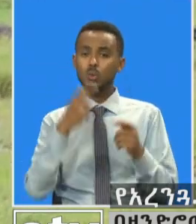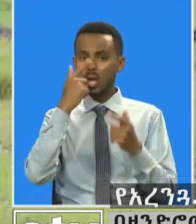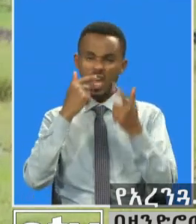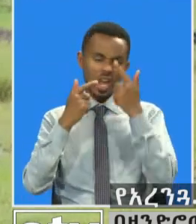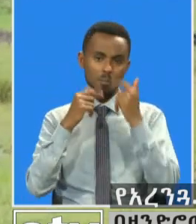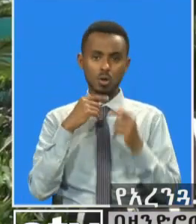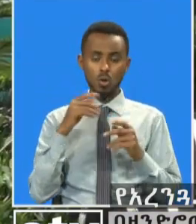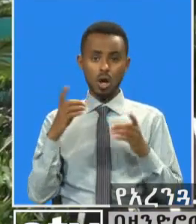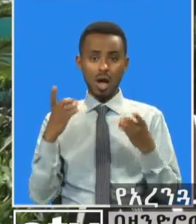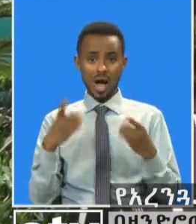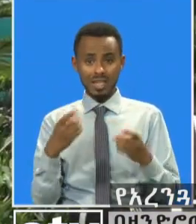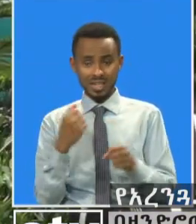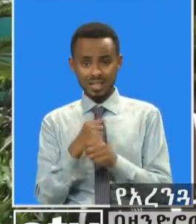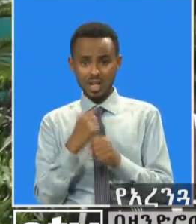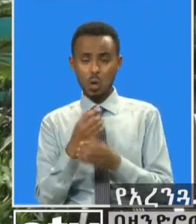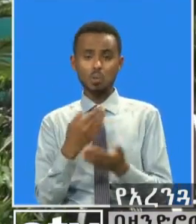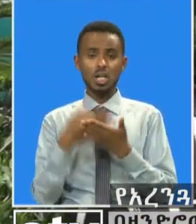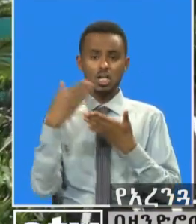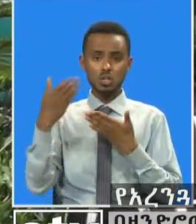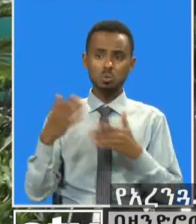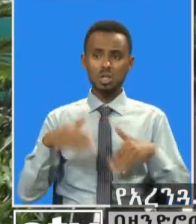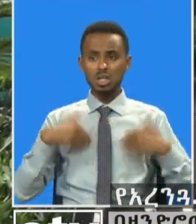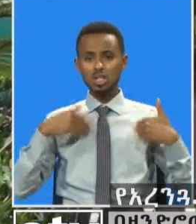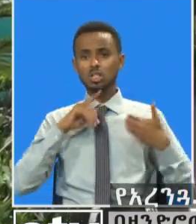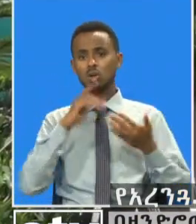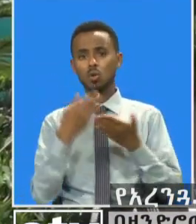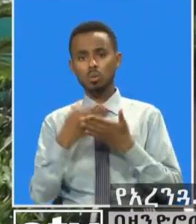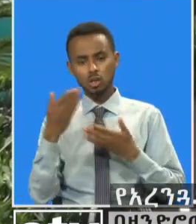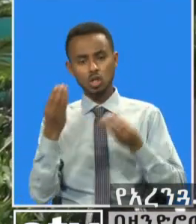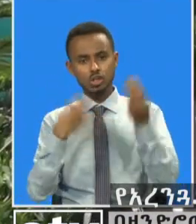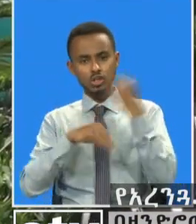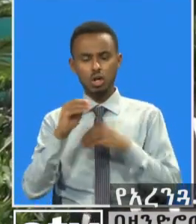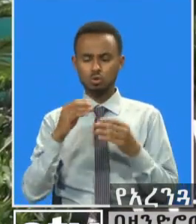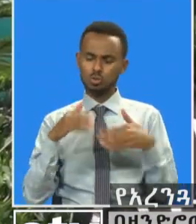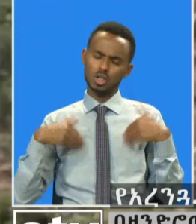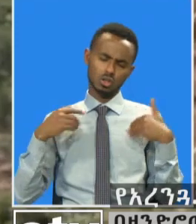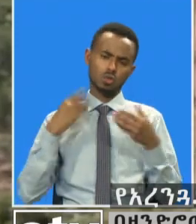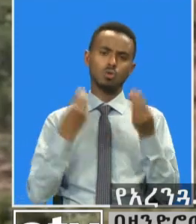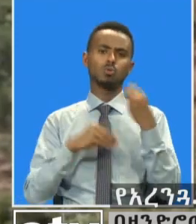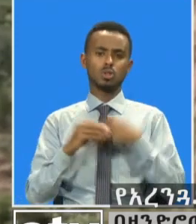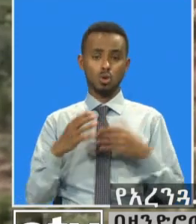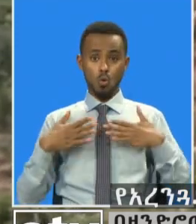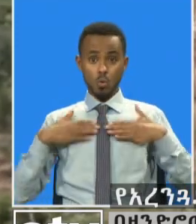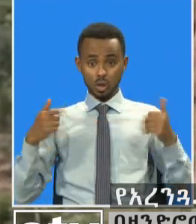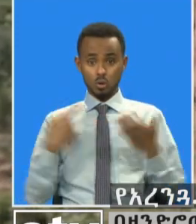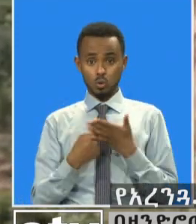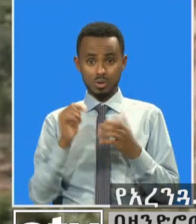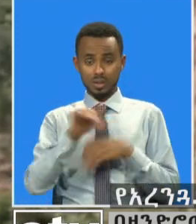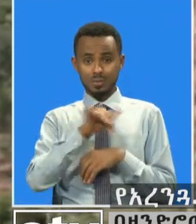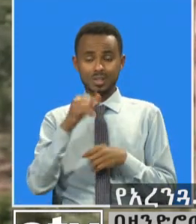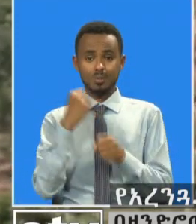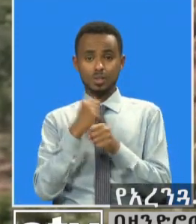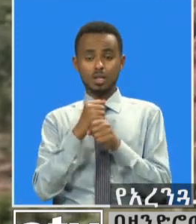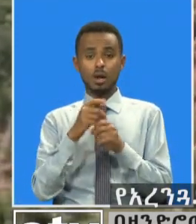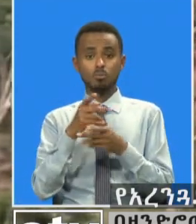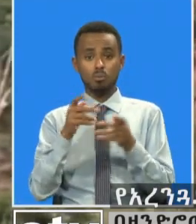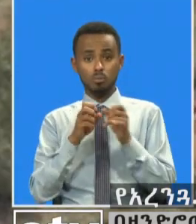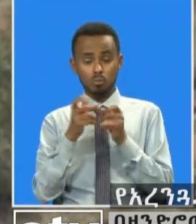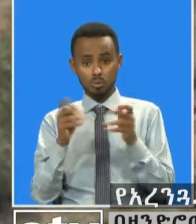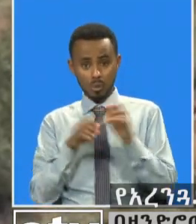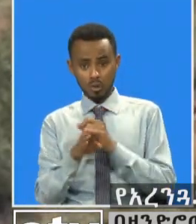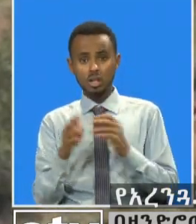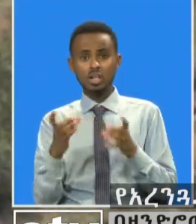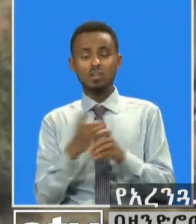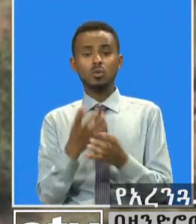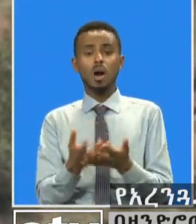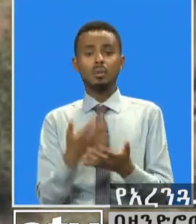ነው። ይሄ አትክልት ስራ ገዢውም ደስተኛ ሆኖ ነው የሚገዛው፣ ሻጩም ደስተኛ ሆኖ ነው የሚሸጠው። ወጣቶቹ በዚህ መሰል የስራ መስክ መሰማራታቸው የተፈጥሮ